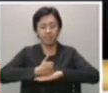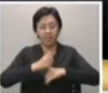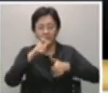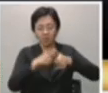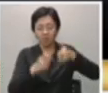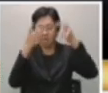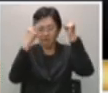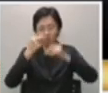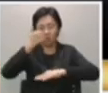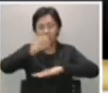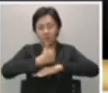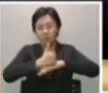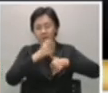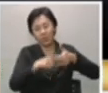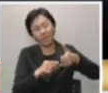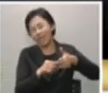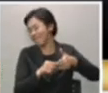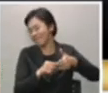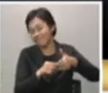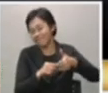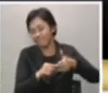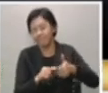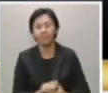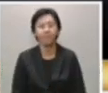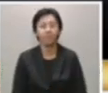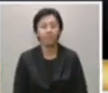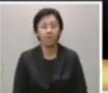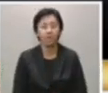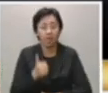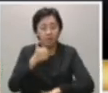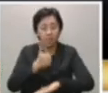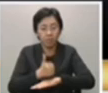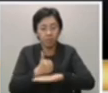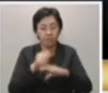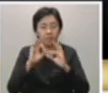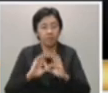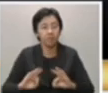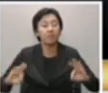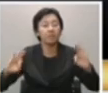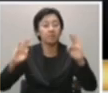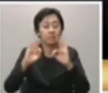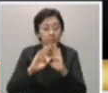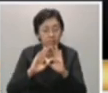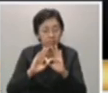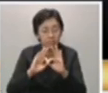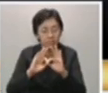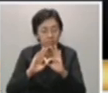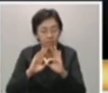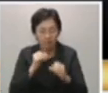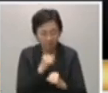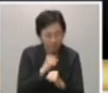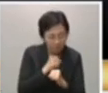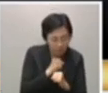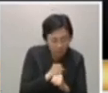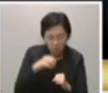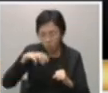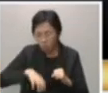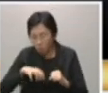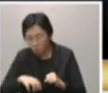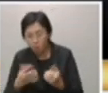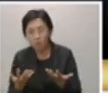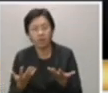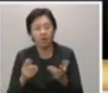รีทราบกันดีอยู่ว่าผู้นำเป็นปัจจัยสำคัญต่อความสำเร็จของงานและองค์กรและสภา